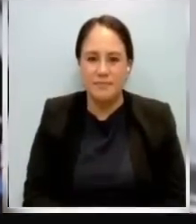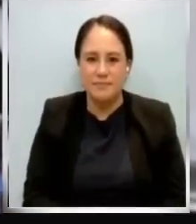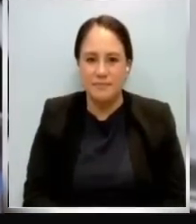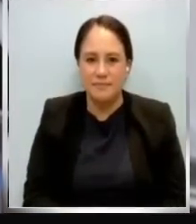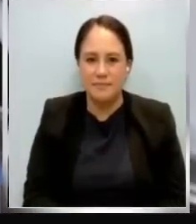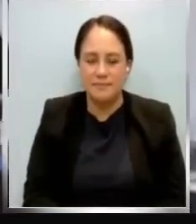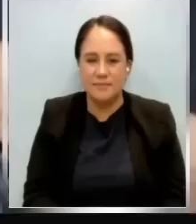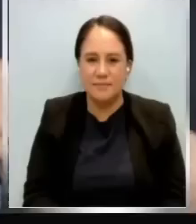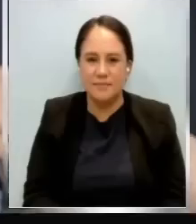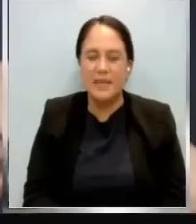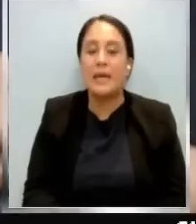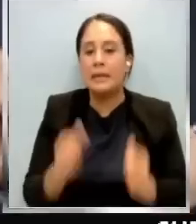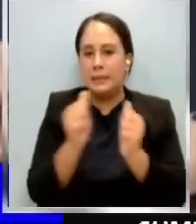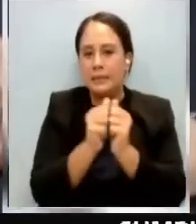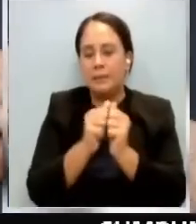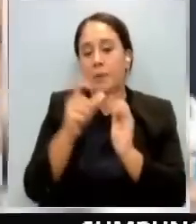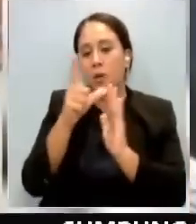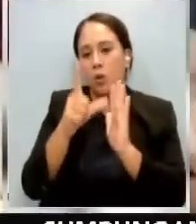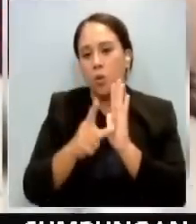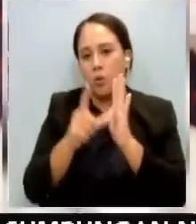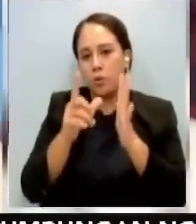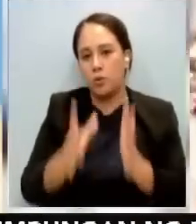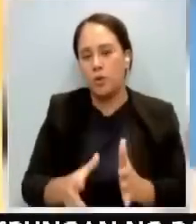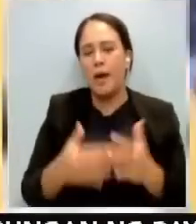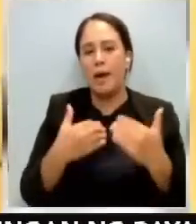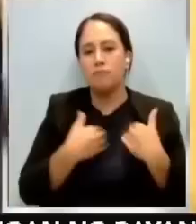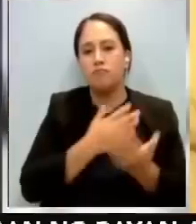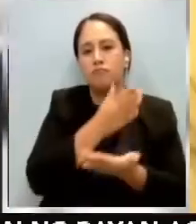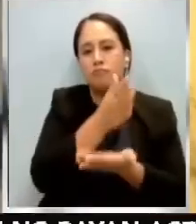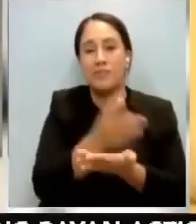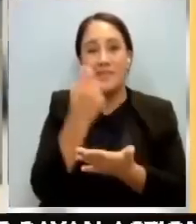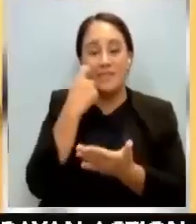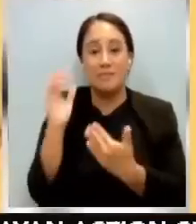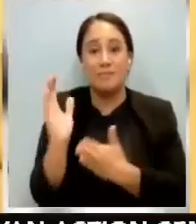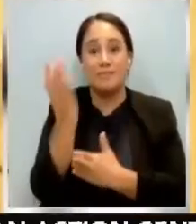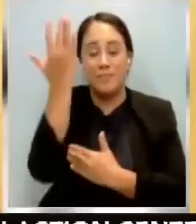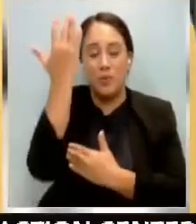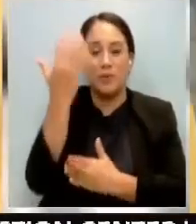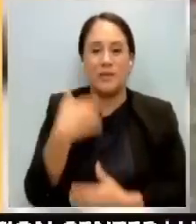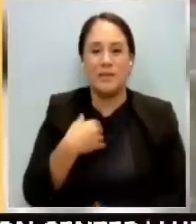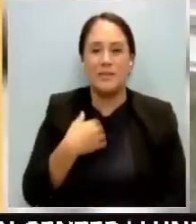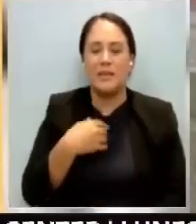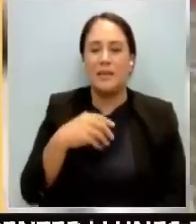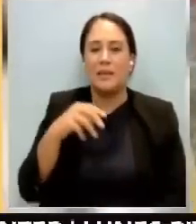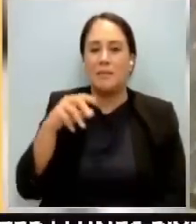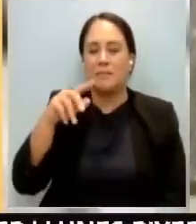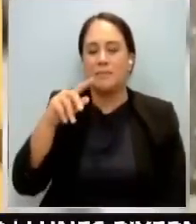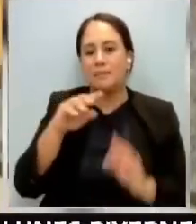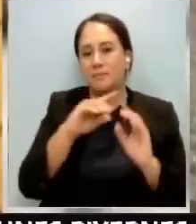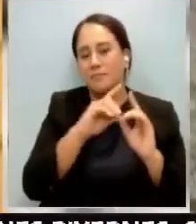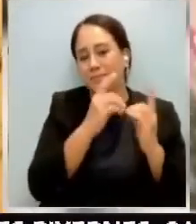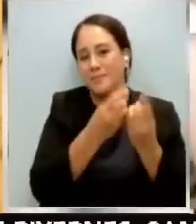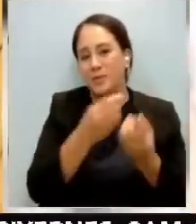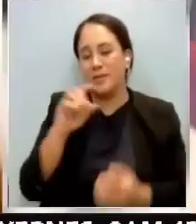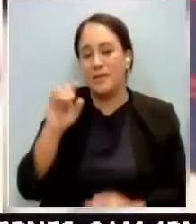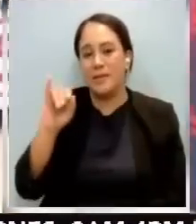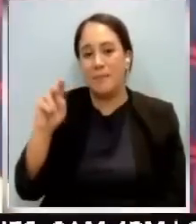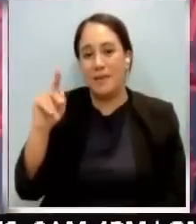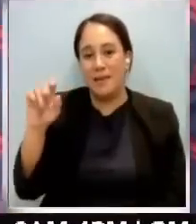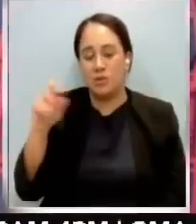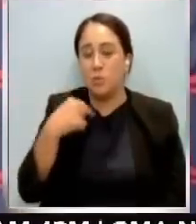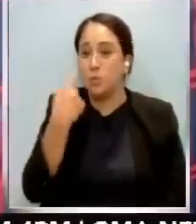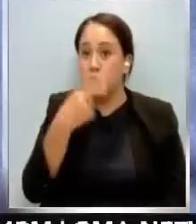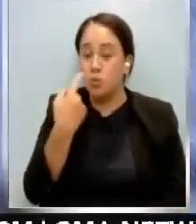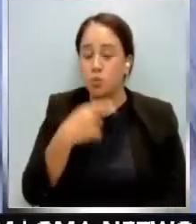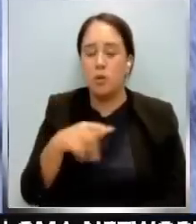Kasama ang kanyang abogado, nagtungo kaninang umaga sa opisina ng Bureau of Immigration sa Maynila ang kapuso actress-comedian na si